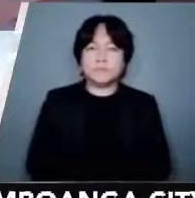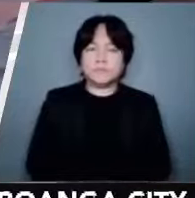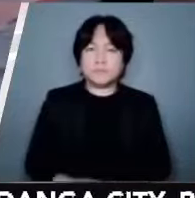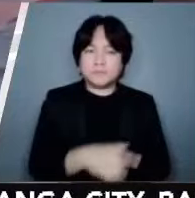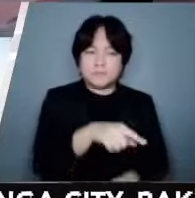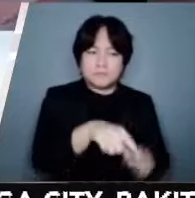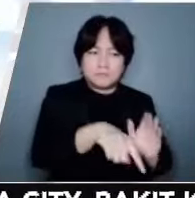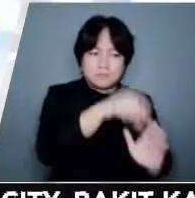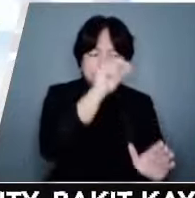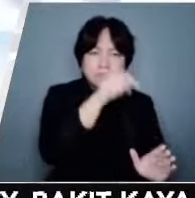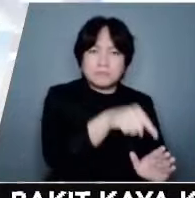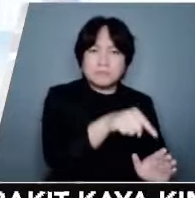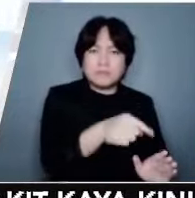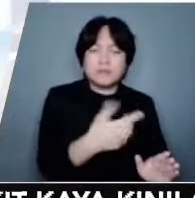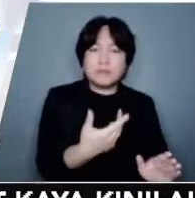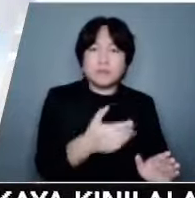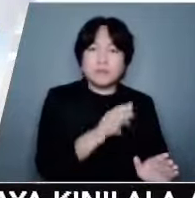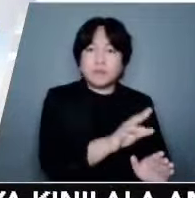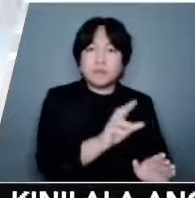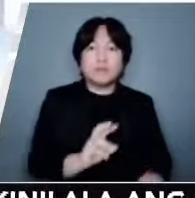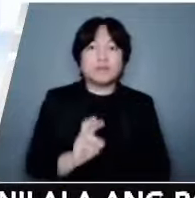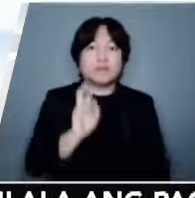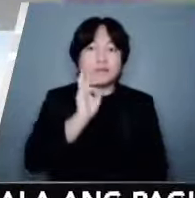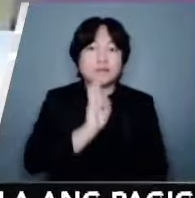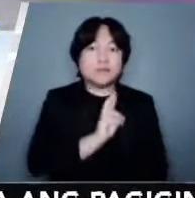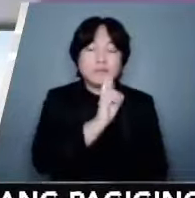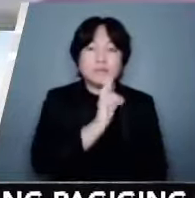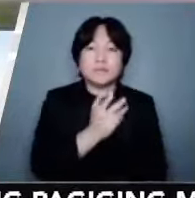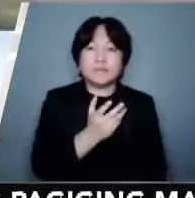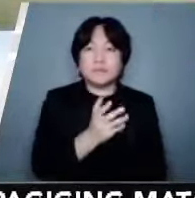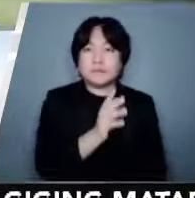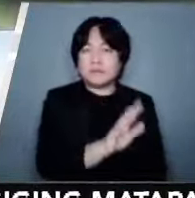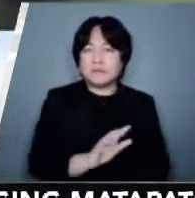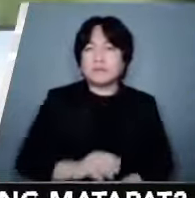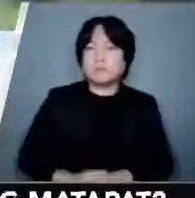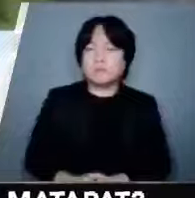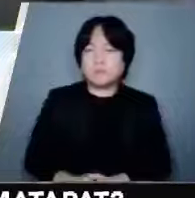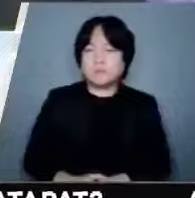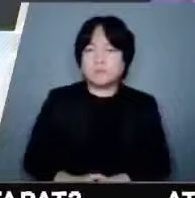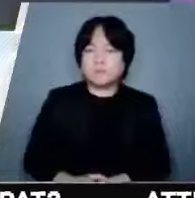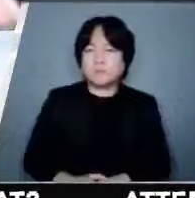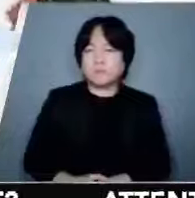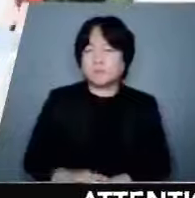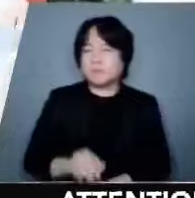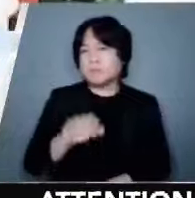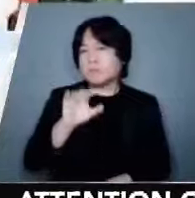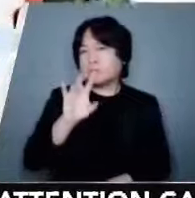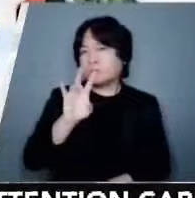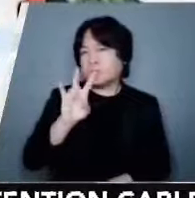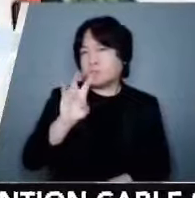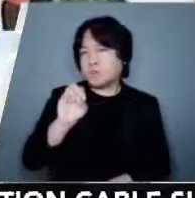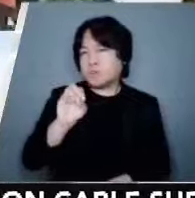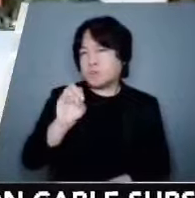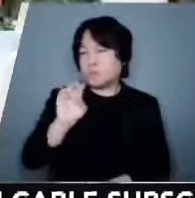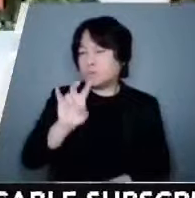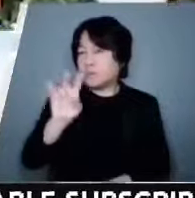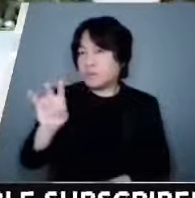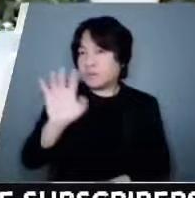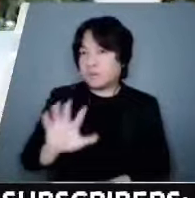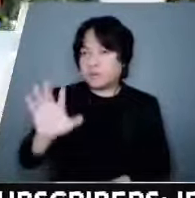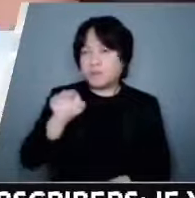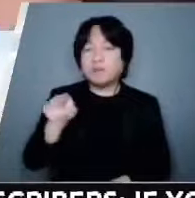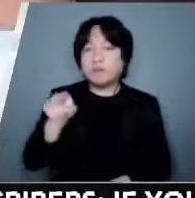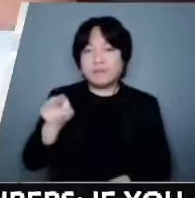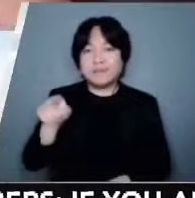nadatnan din sa resort ang nasa 70 individual na nanunuluyan sa mga cottage at nagbayad sa language training